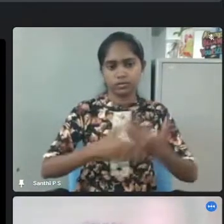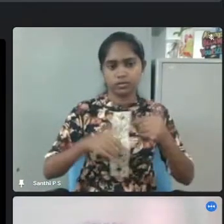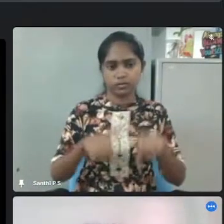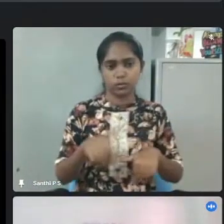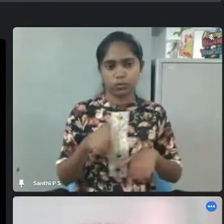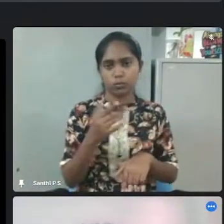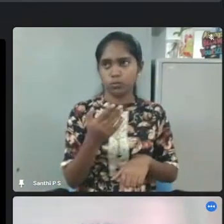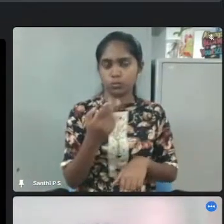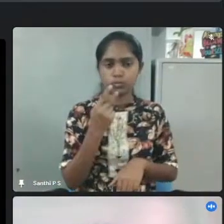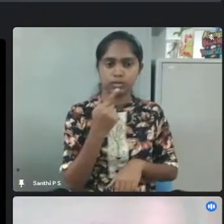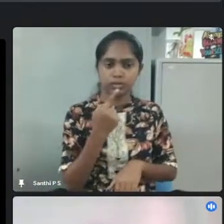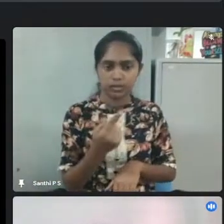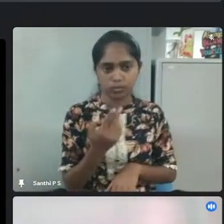കാണേണ്ടത്.